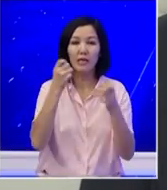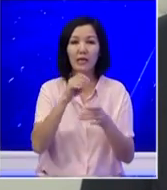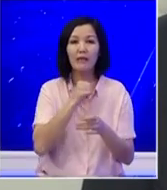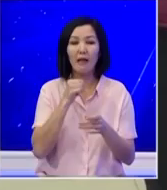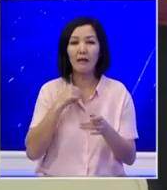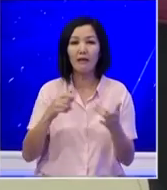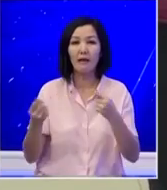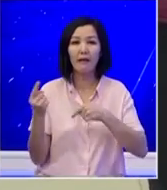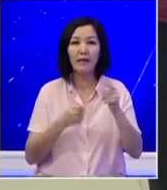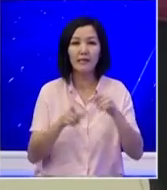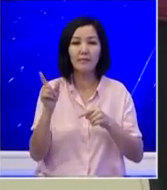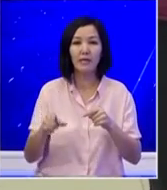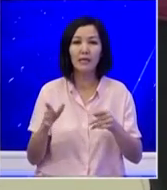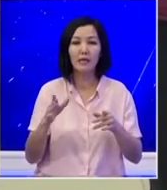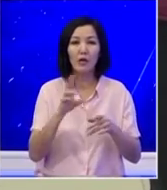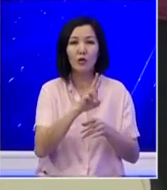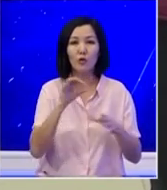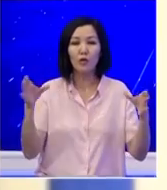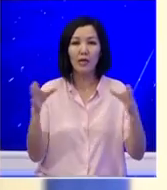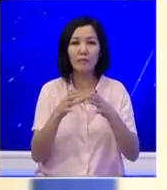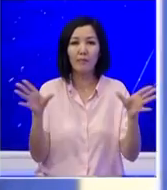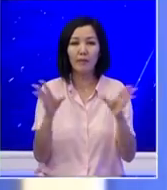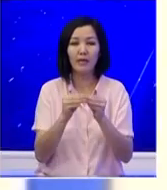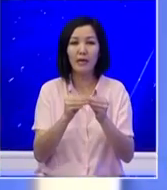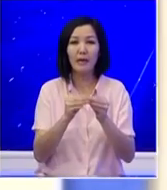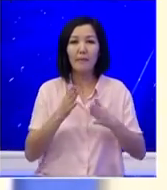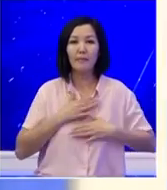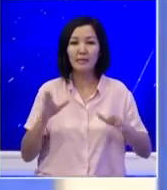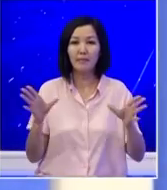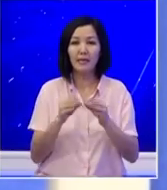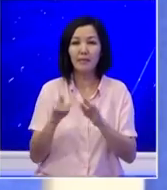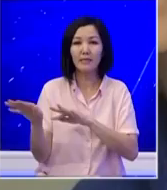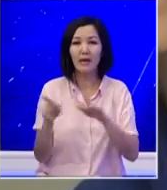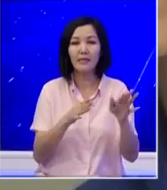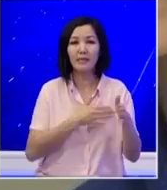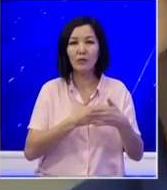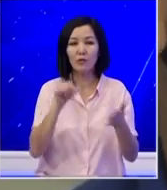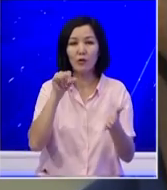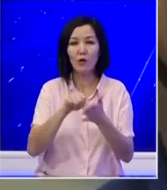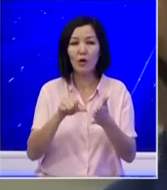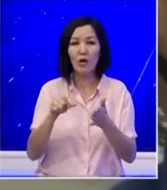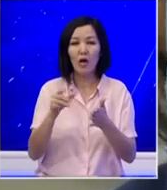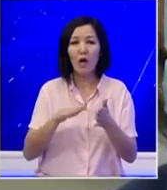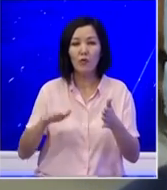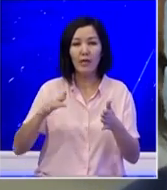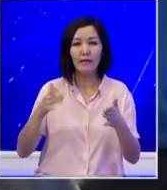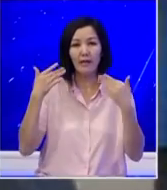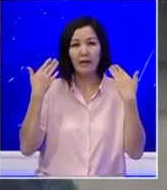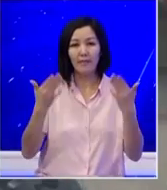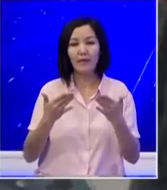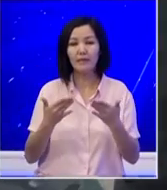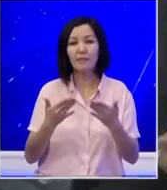мен нұротандықтар біз біргеміз акциясына белсене үн қосты. Айтуларынша аудан әкімінің бастамасы мен өңірде әлеуметтік